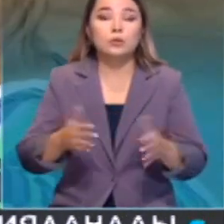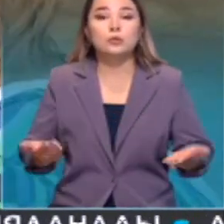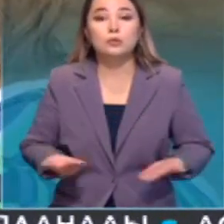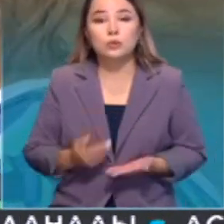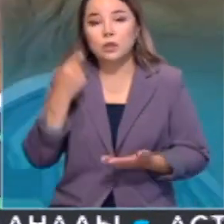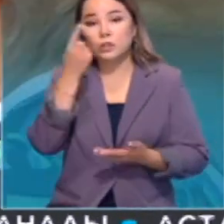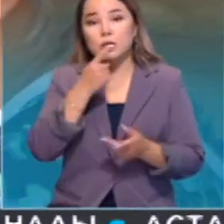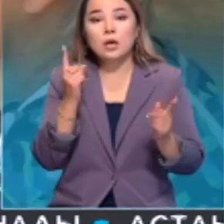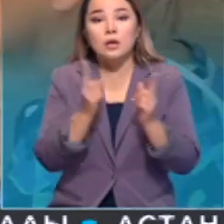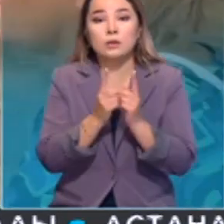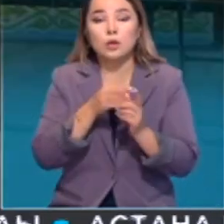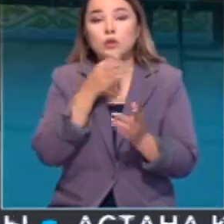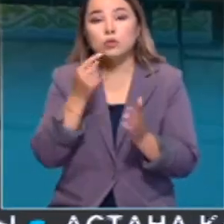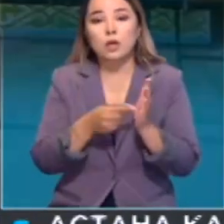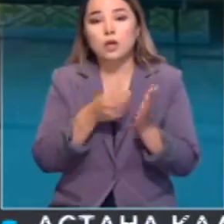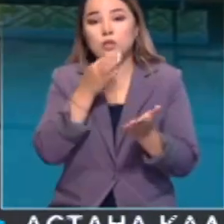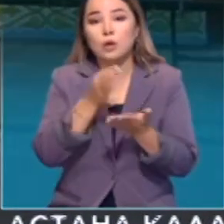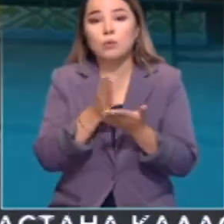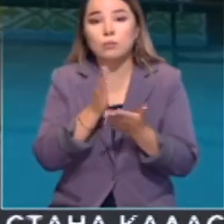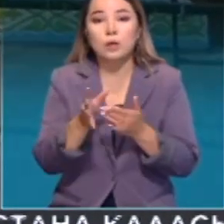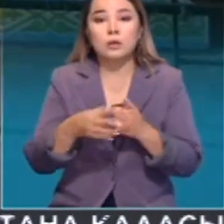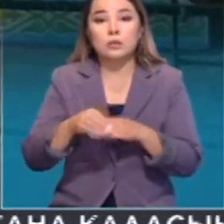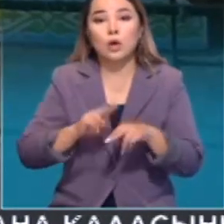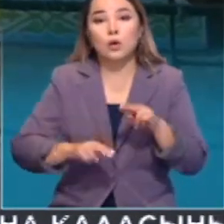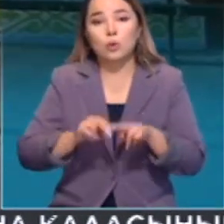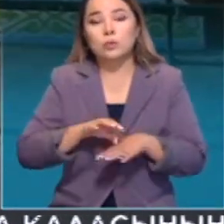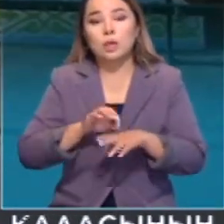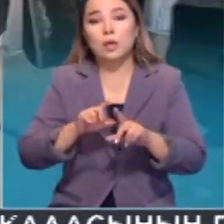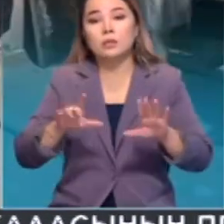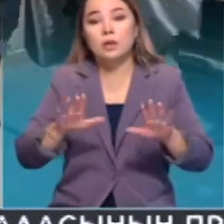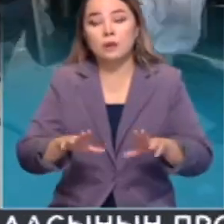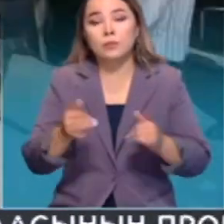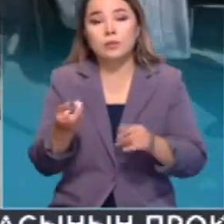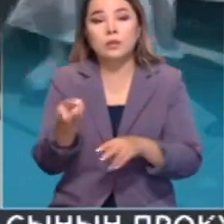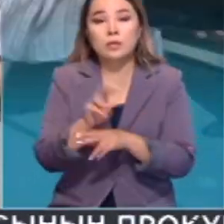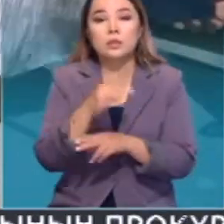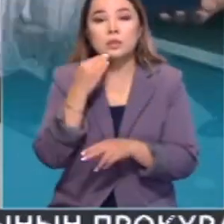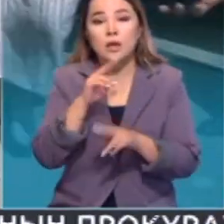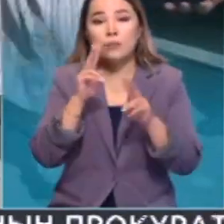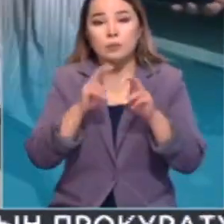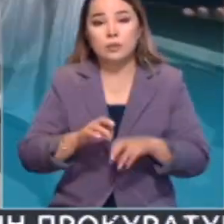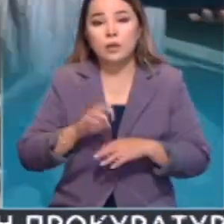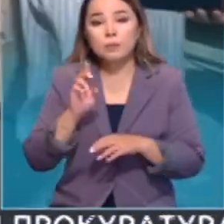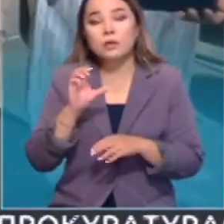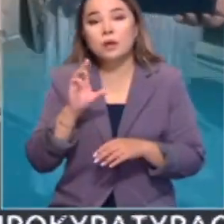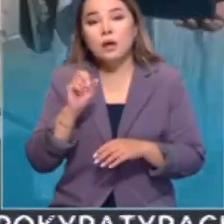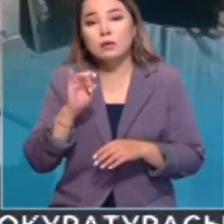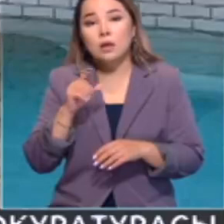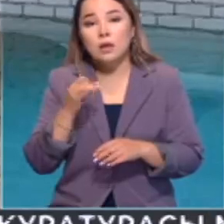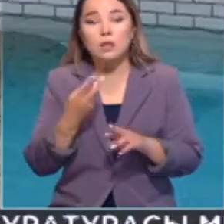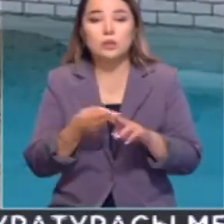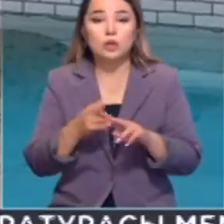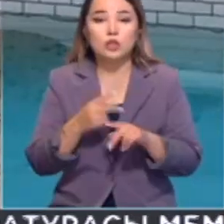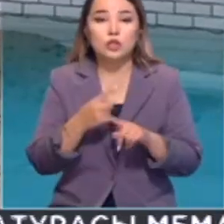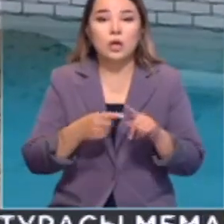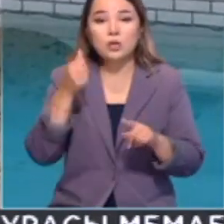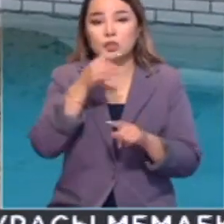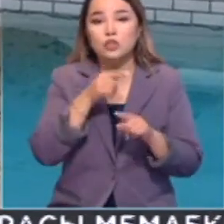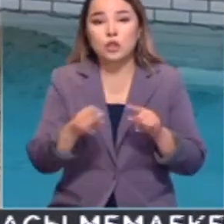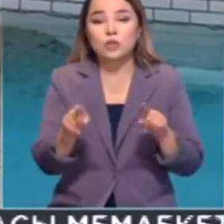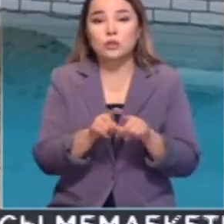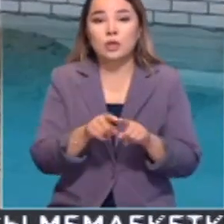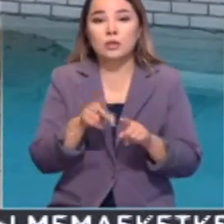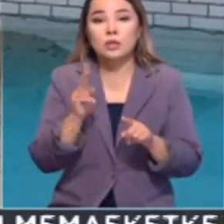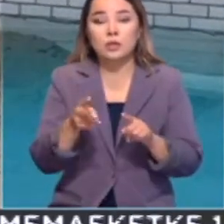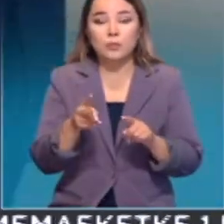қабылдап сұрақтарына жауап берді. Өңір басшысы аудандағы құрылыс нысандарын аралап, сапасын көрді. Бесқарағайда биыл жарты жылдың ішінде 2000 шаршы метрден